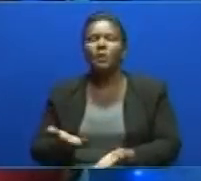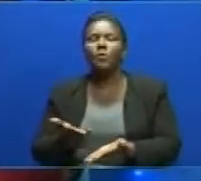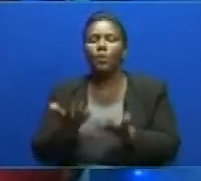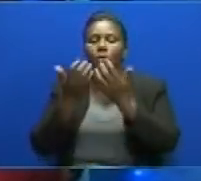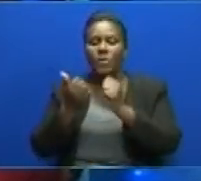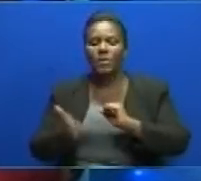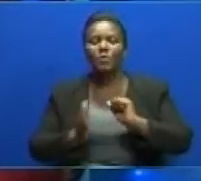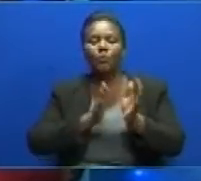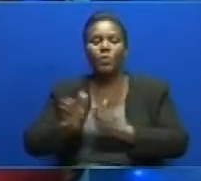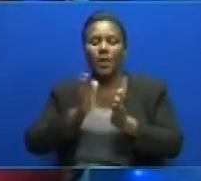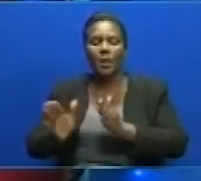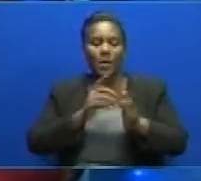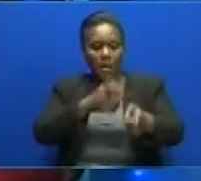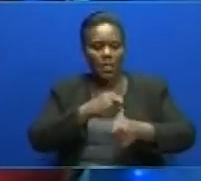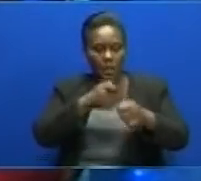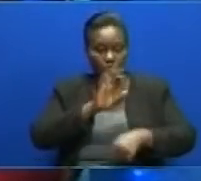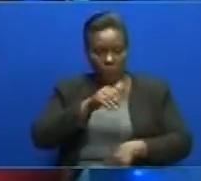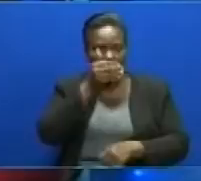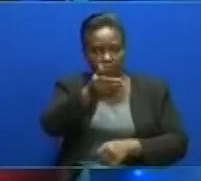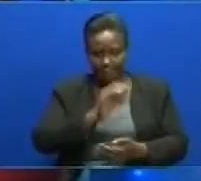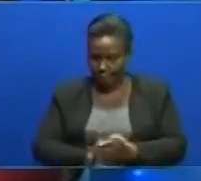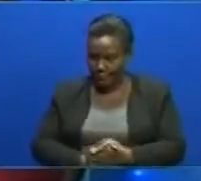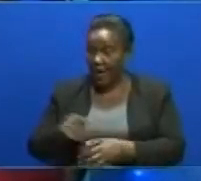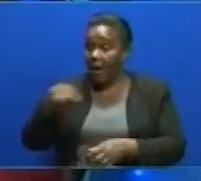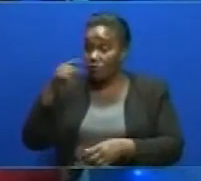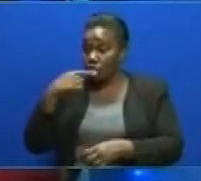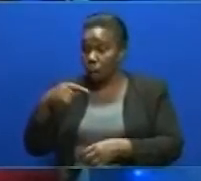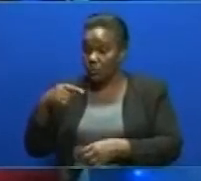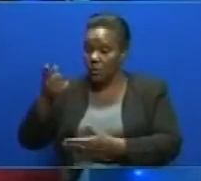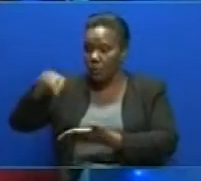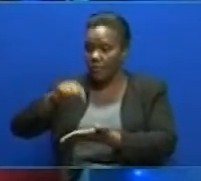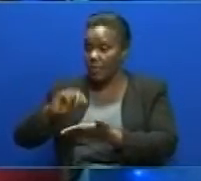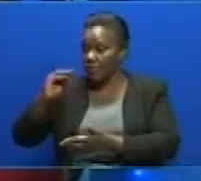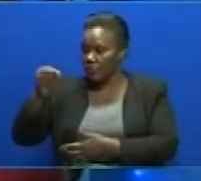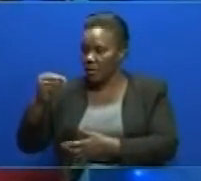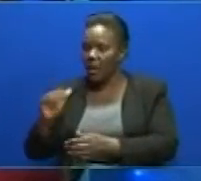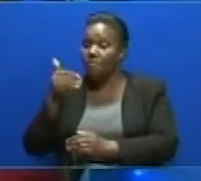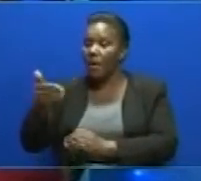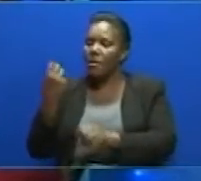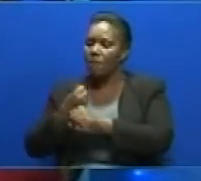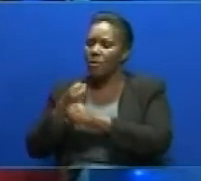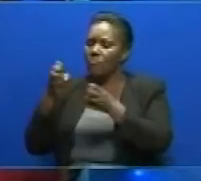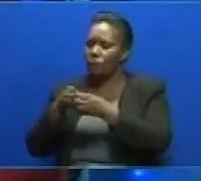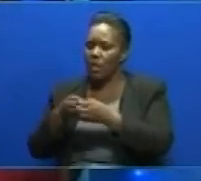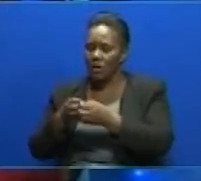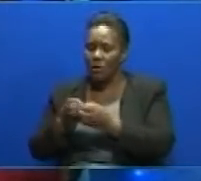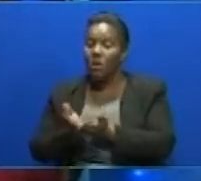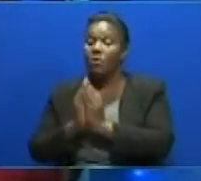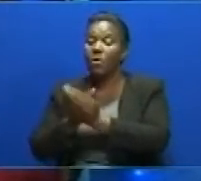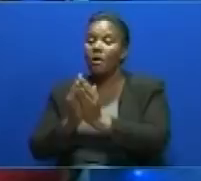na kikwazo. Akizungumza mjini Shinyanga mara baada ya kukutana na wadau wa pamba katika mikoa inayolima